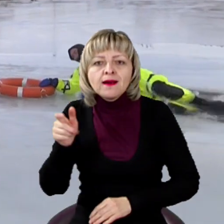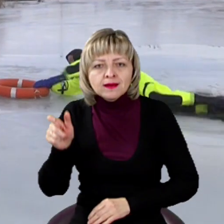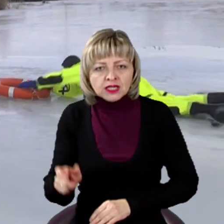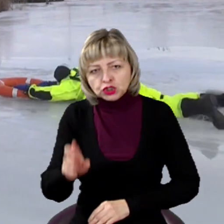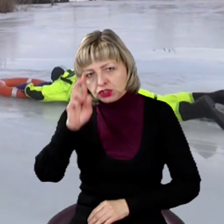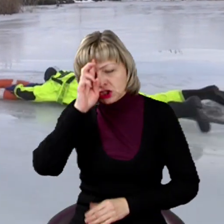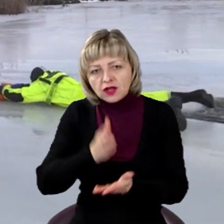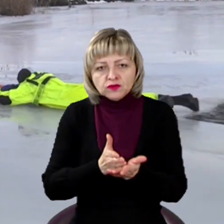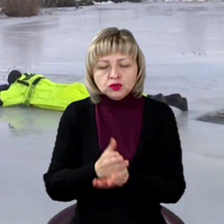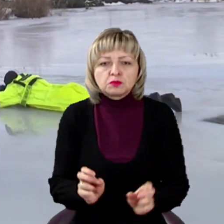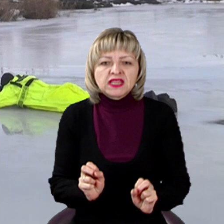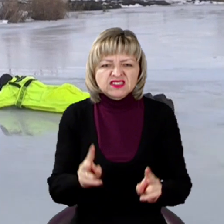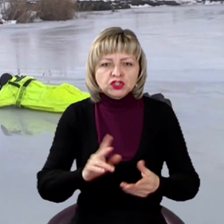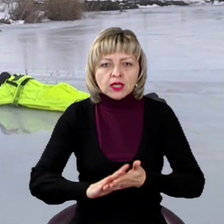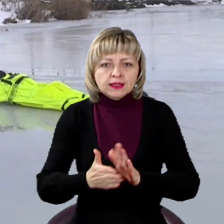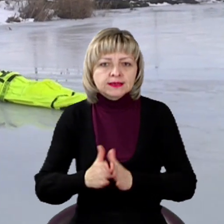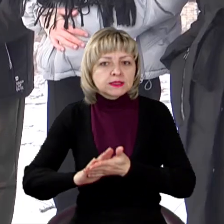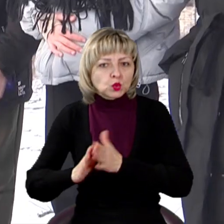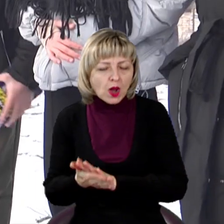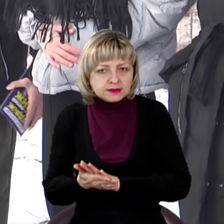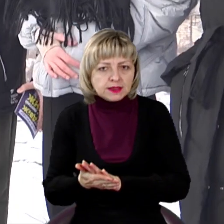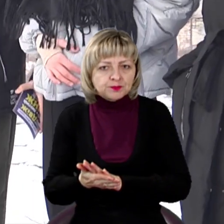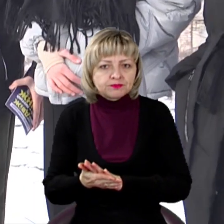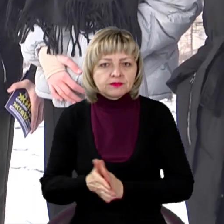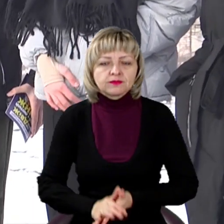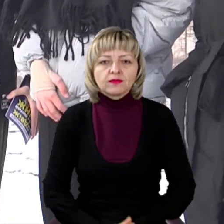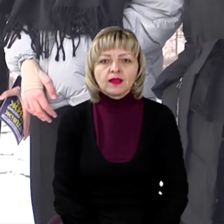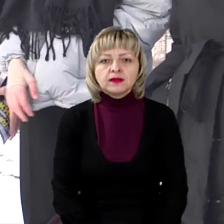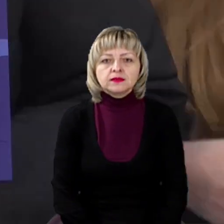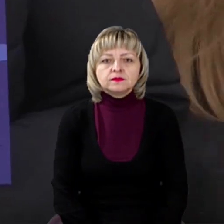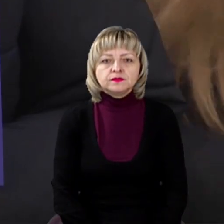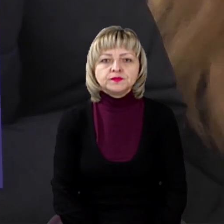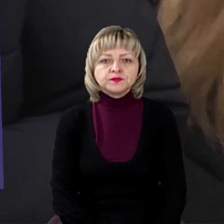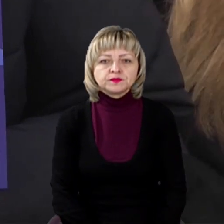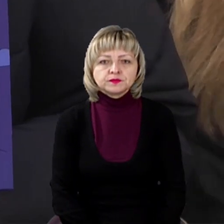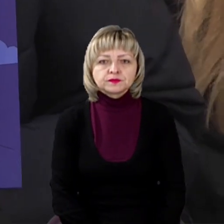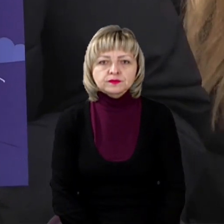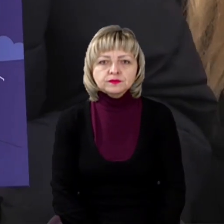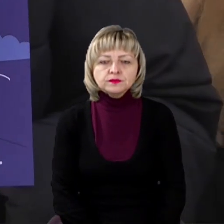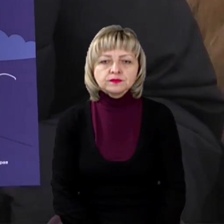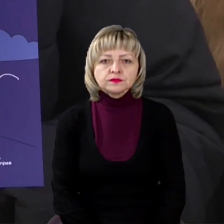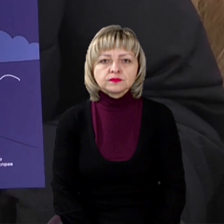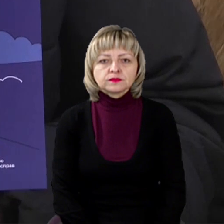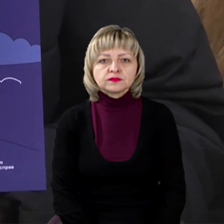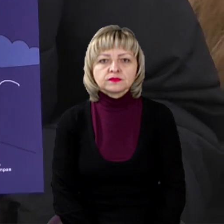Державної служби з надзвичайних ситуацій Володимир Нестеров. Тетяна Біскуп, Віталій Гаврилець, Суспільне новини,